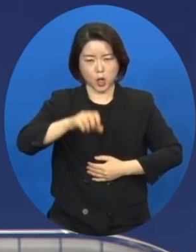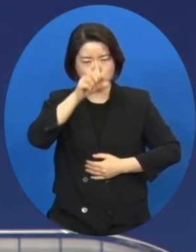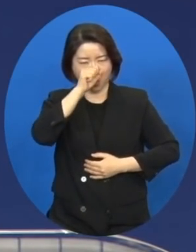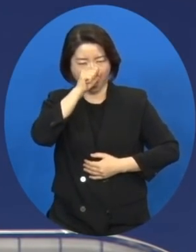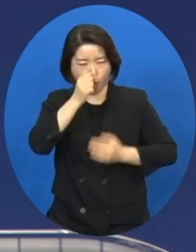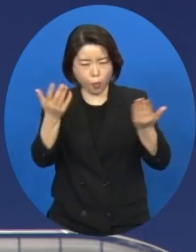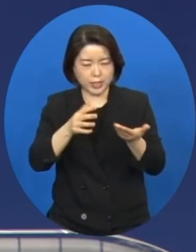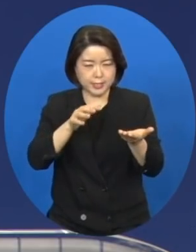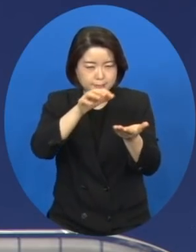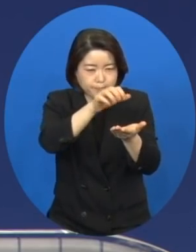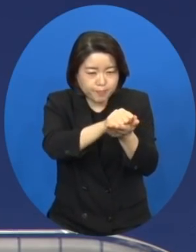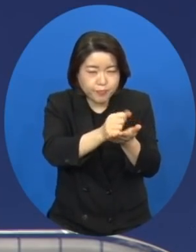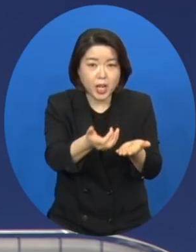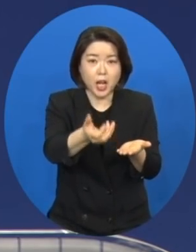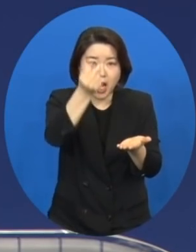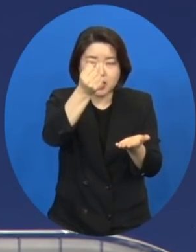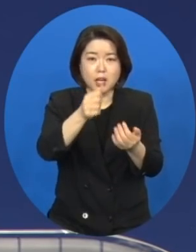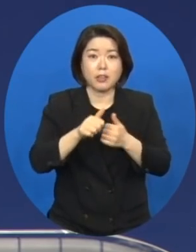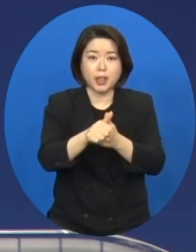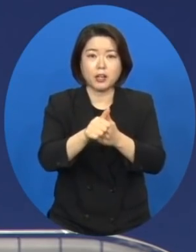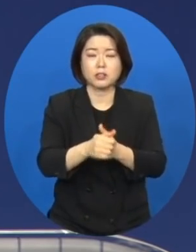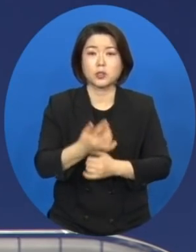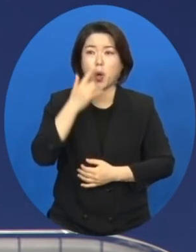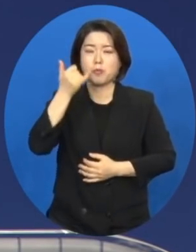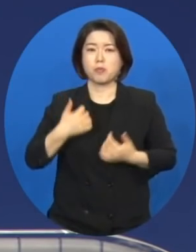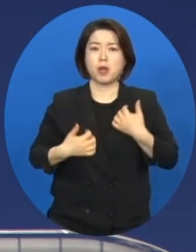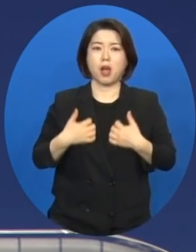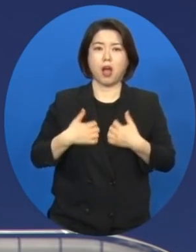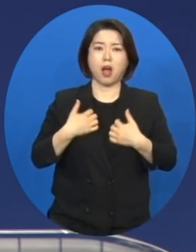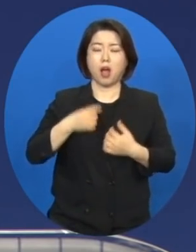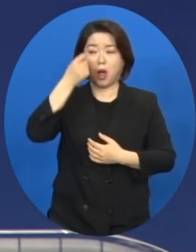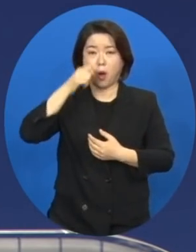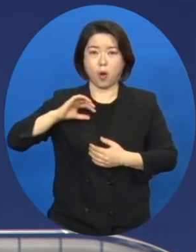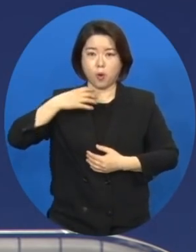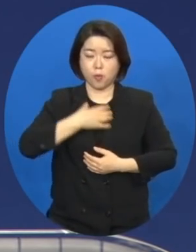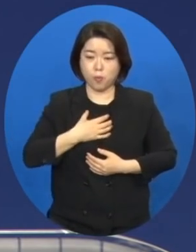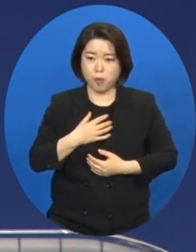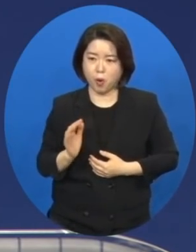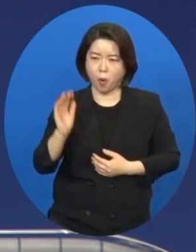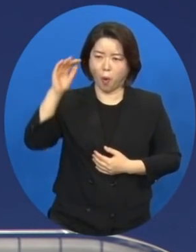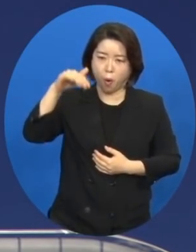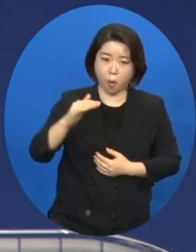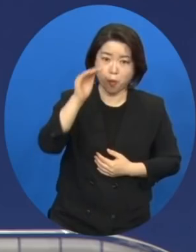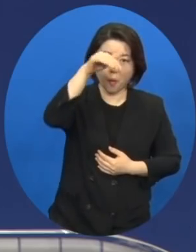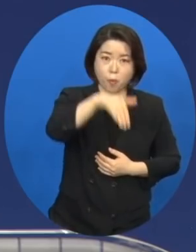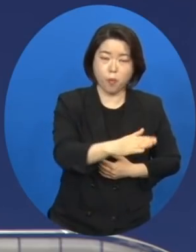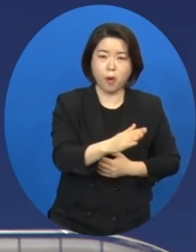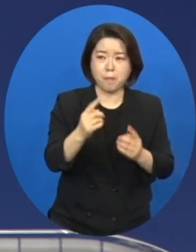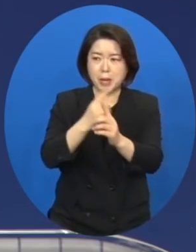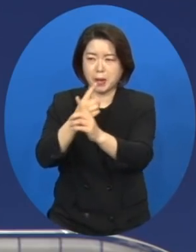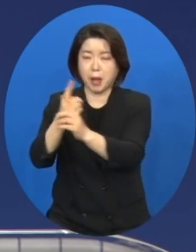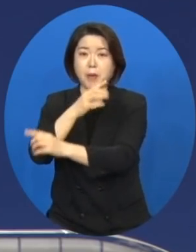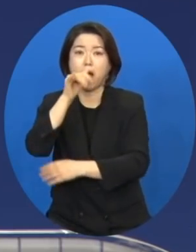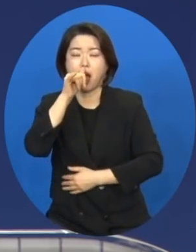잡을, 직장을 얻었냐에 따라서 부모의 기쁨도 슬픔도 롤러코스터를 타더라는 것이죠.